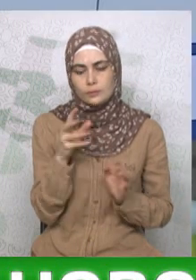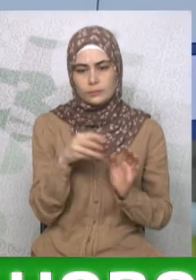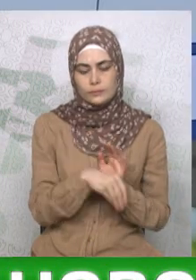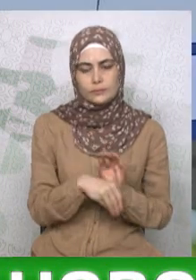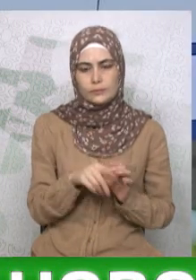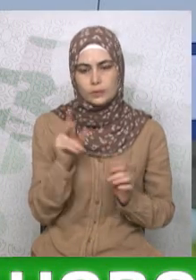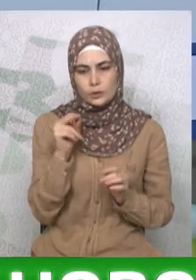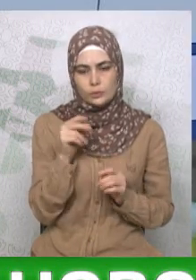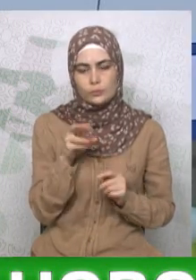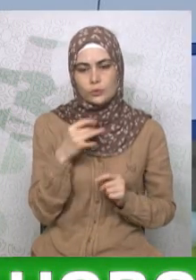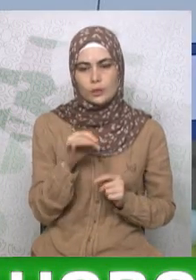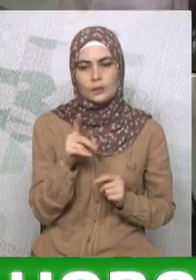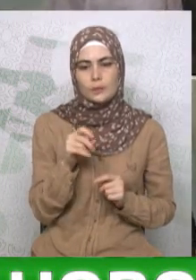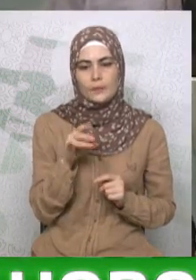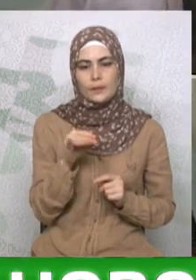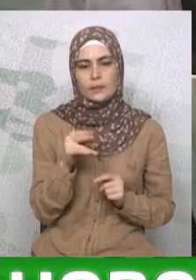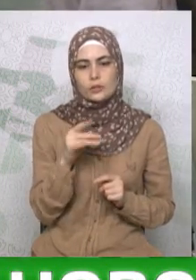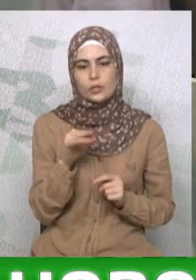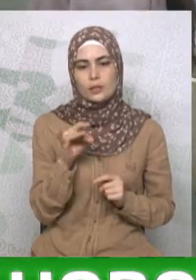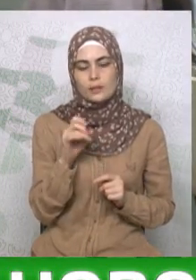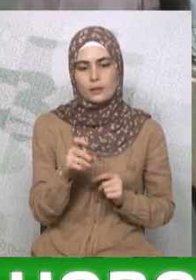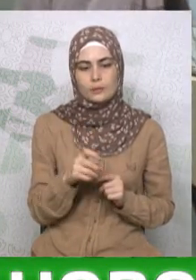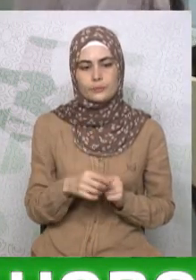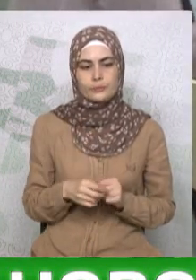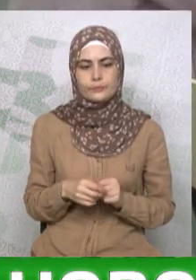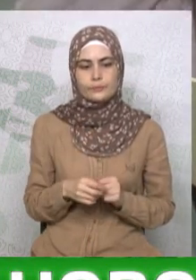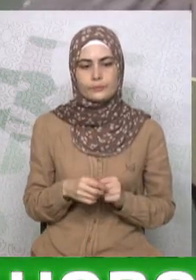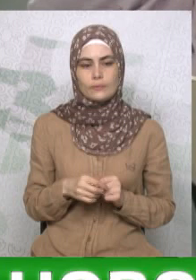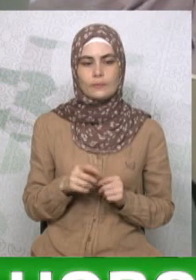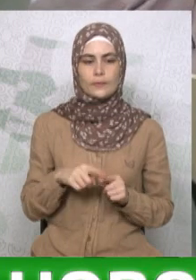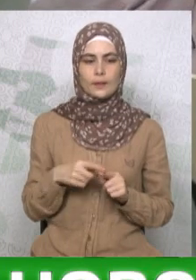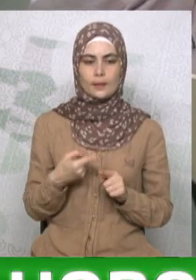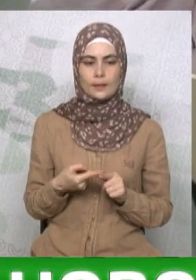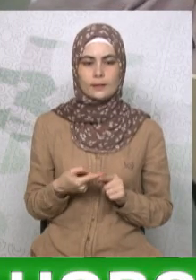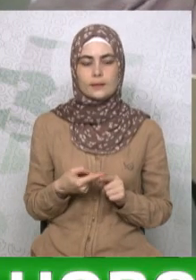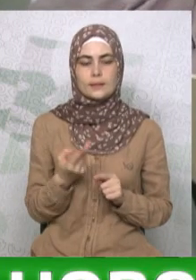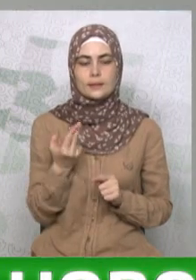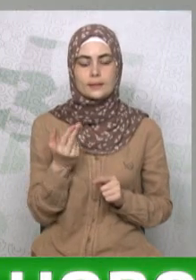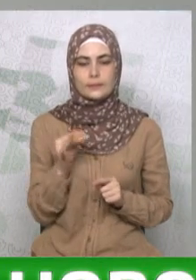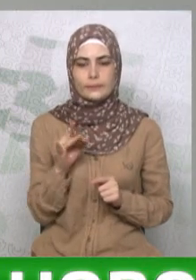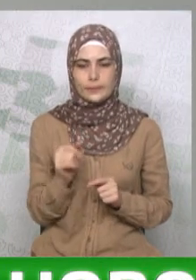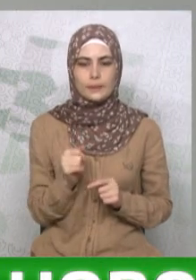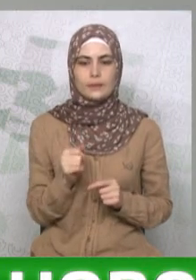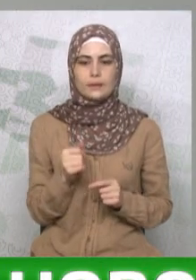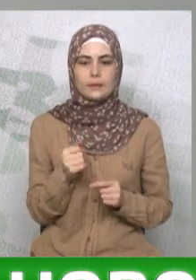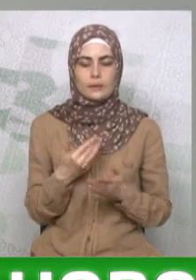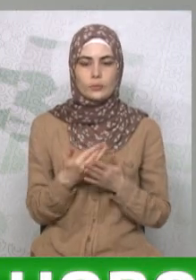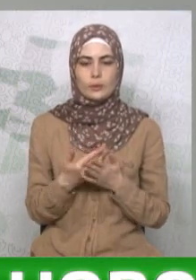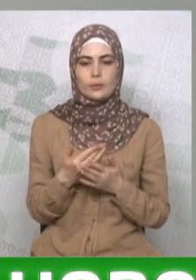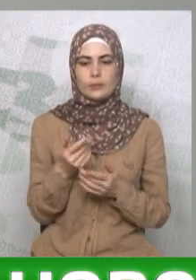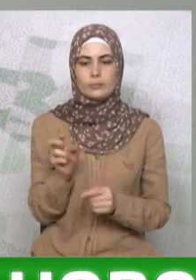и музей-заповедник Джайрах. Поэтому это не только та цифра, где люди пришли, купили билет,